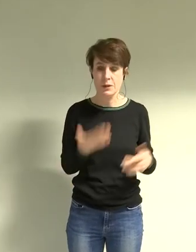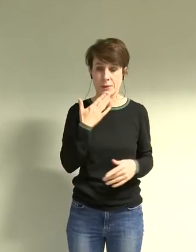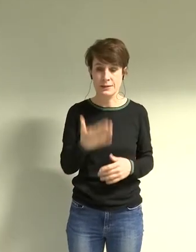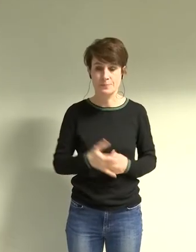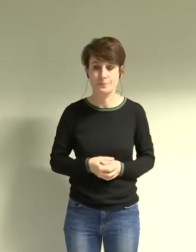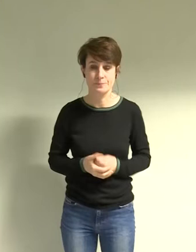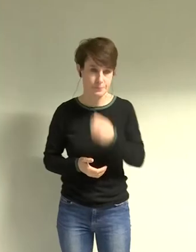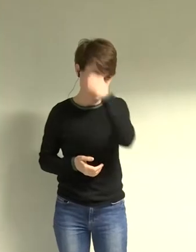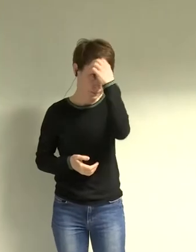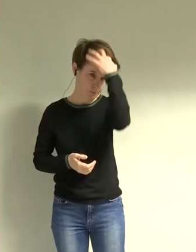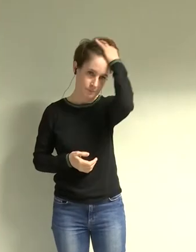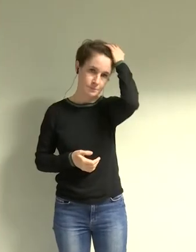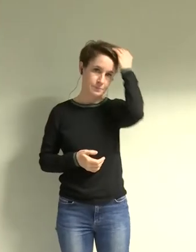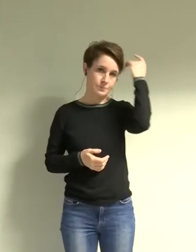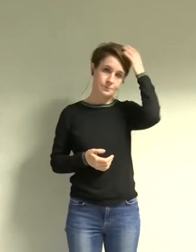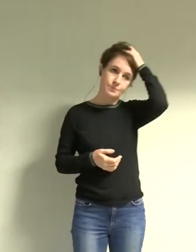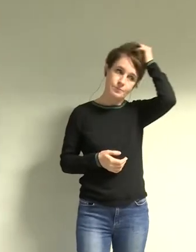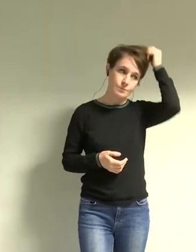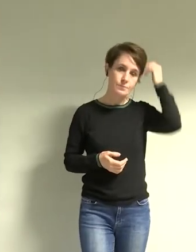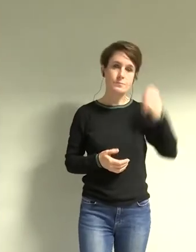merci monsieur pinel